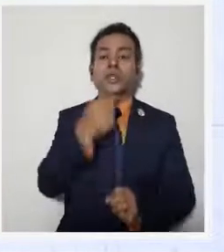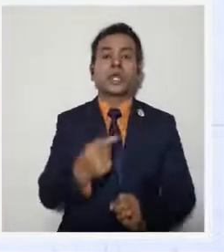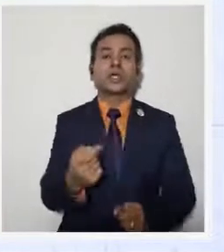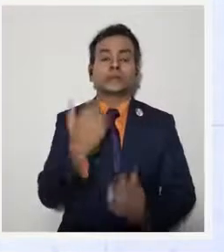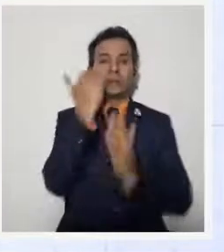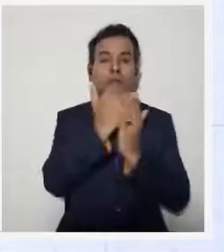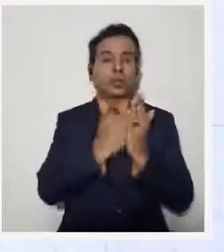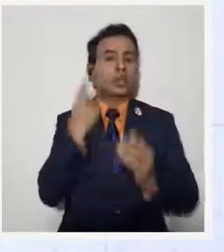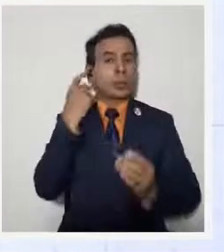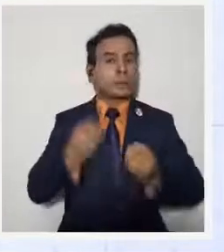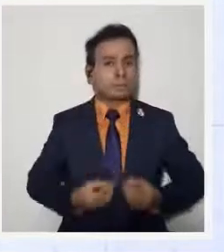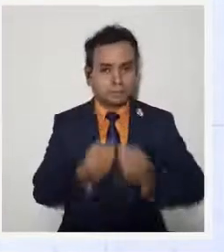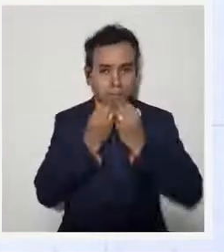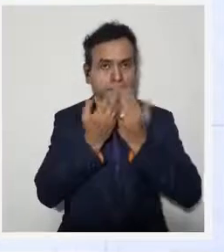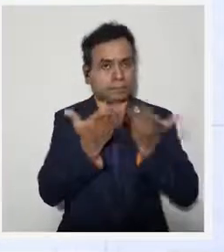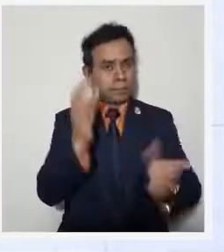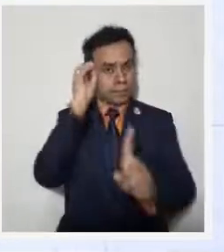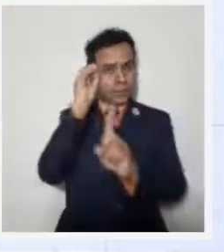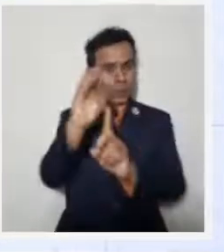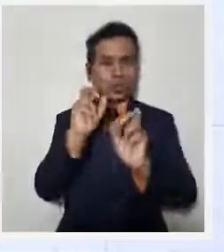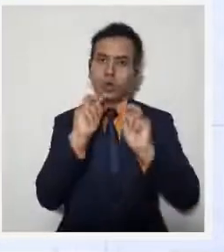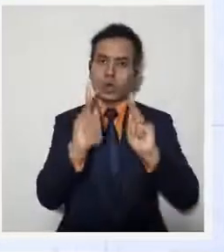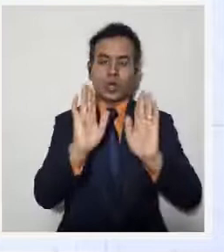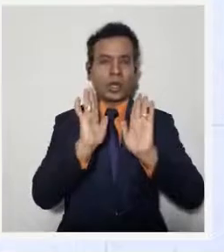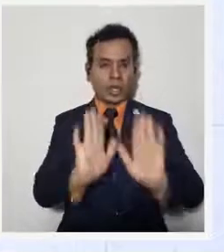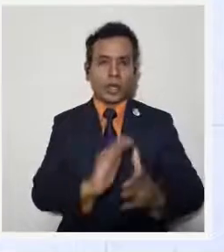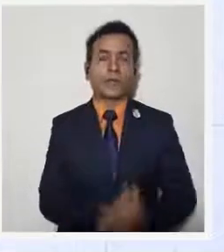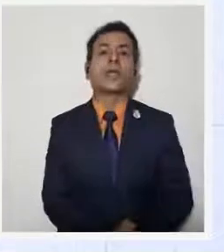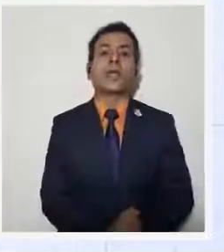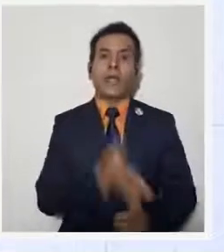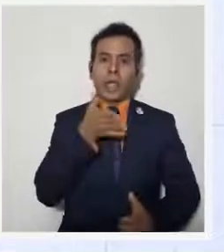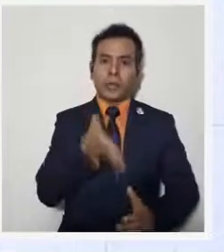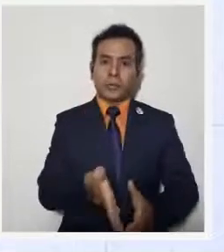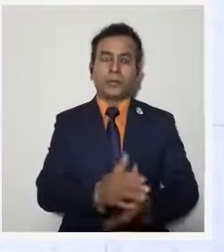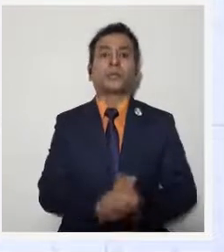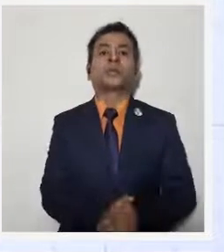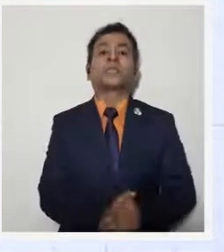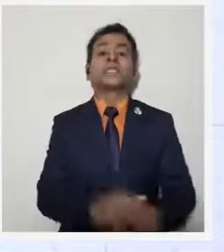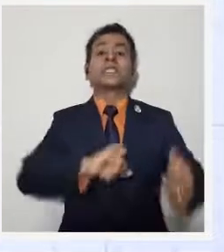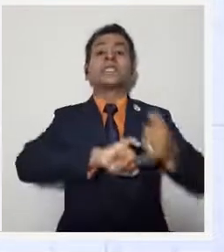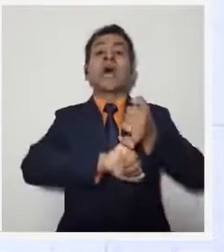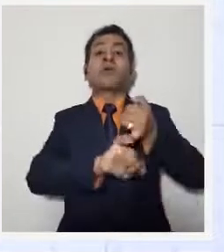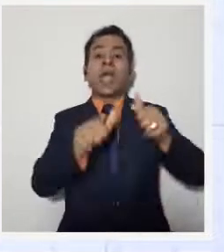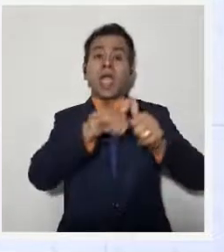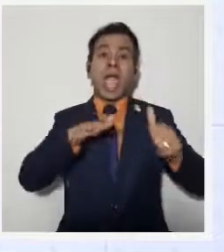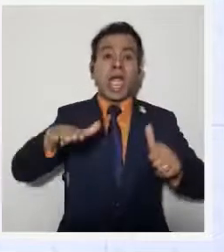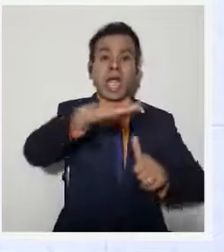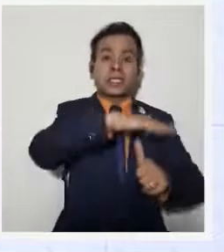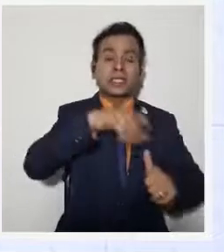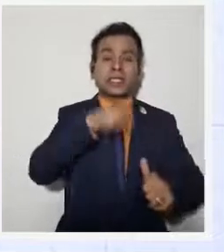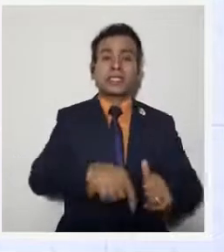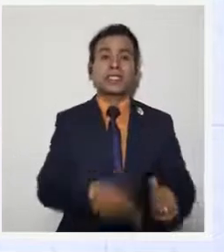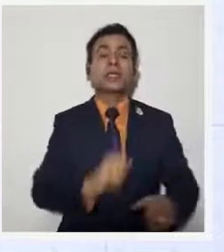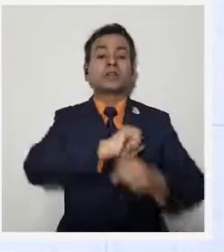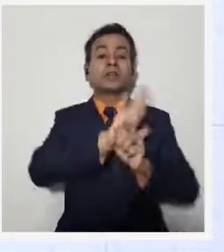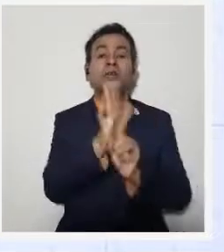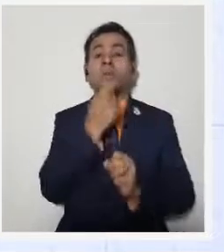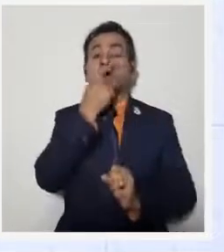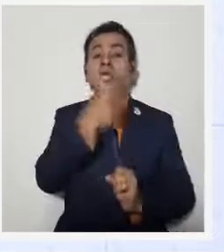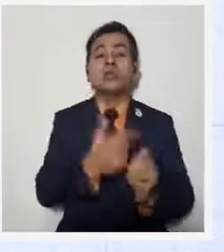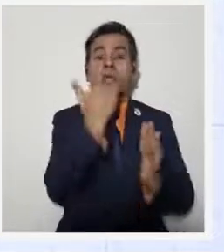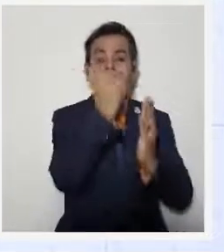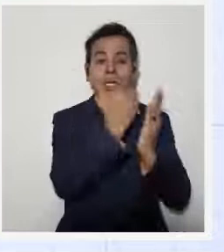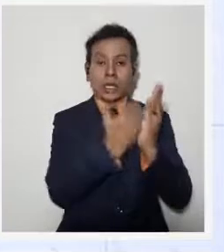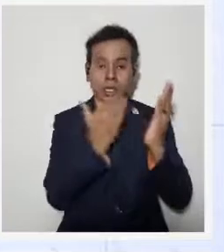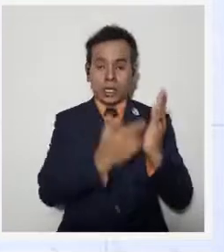এই ছিল আমাদের হাতে বাংলাদেশের বর্তমান পরিস্থিতি গত 24 ঘন্টা এবং এ পর্যন্ত যা তথ্য আমাদের হাতে আছে আমরা আপনাদের